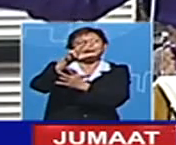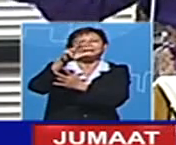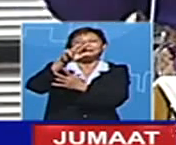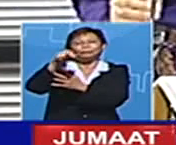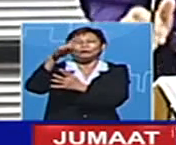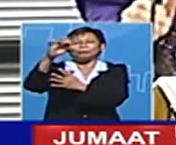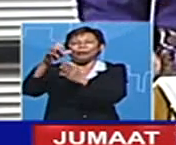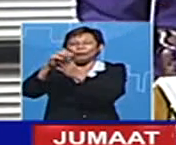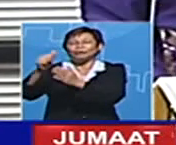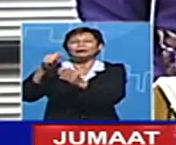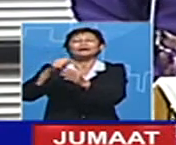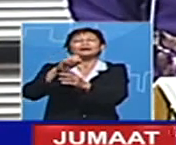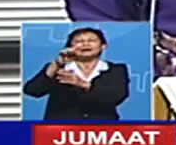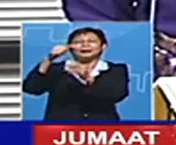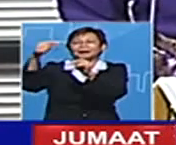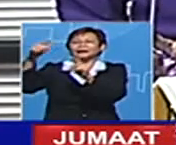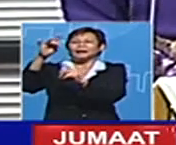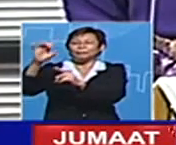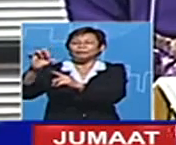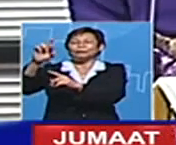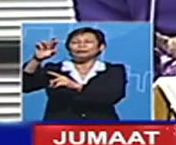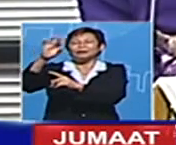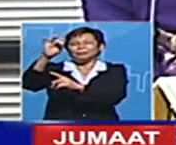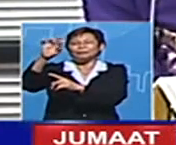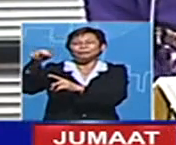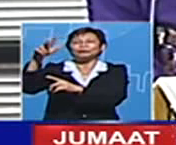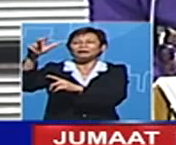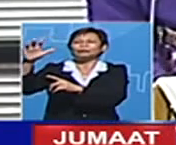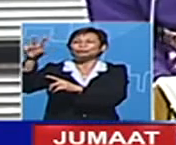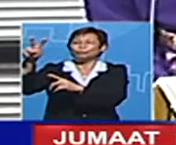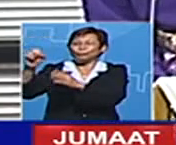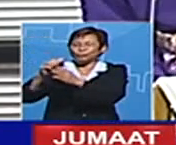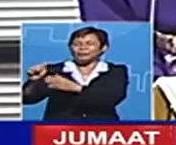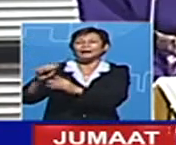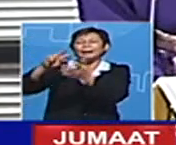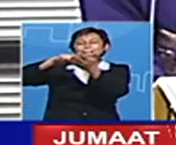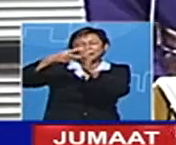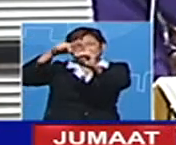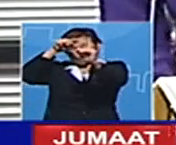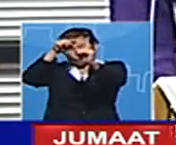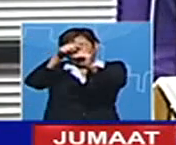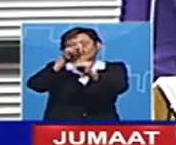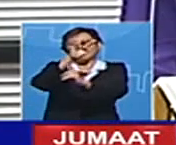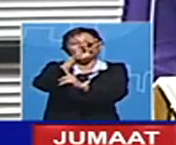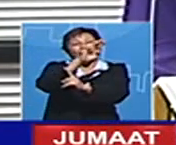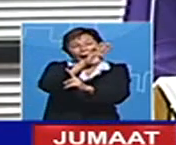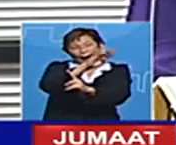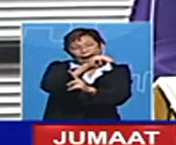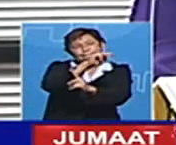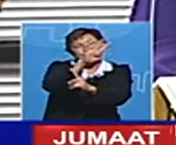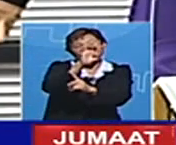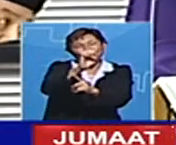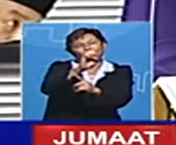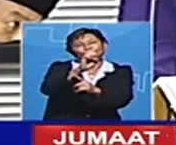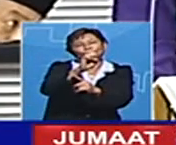r860 hingga r8320 namun definisi m40 ini akan